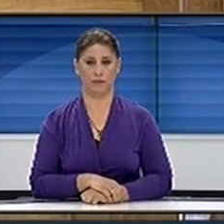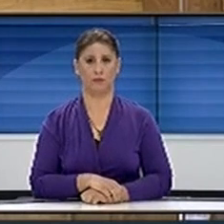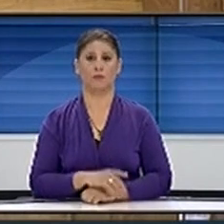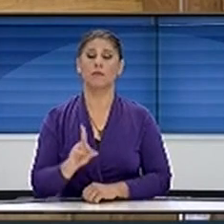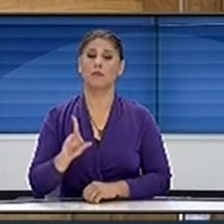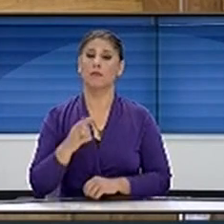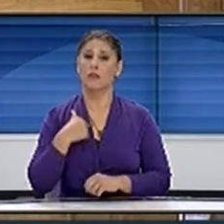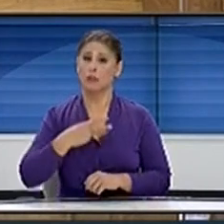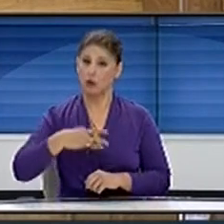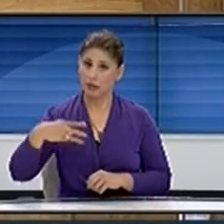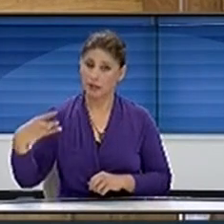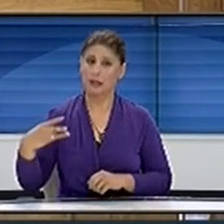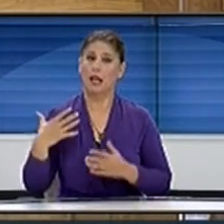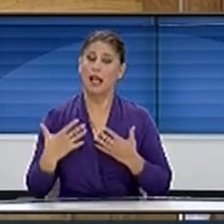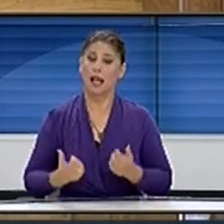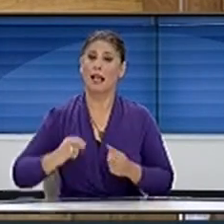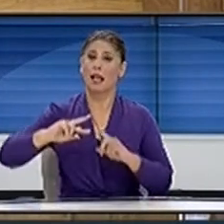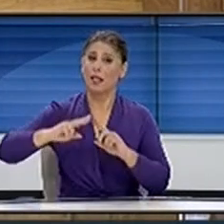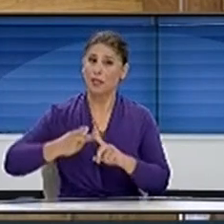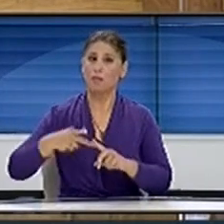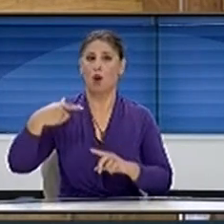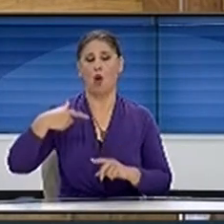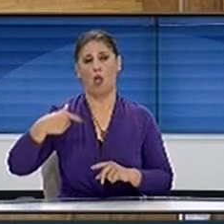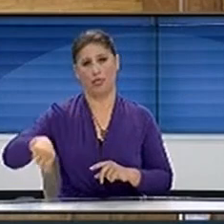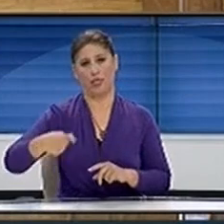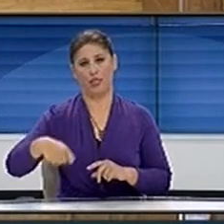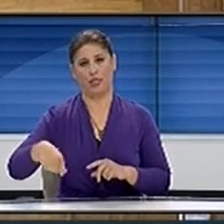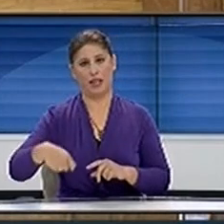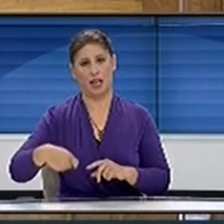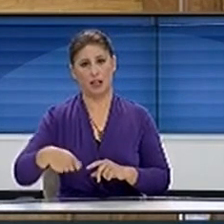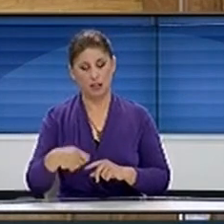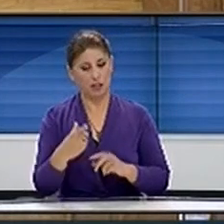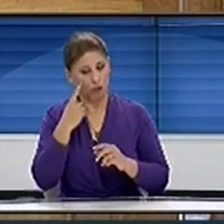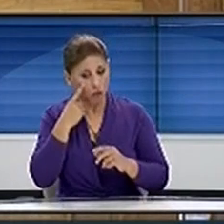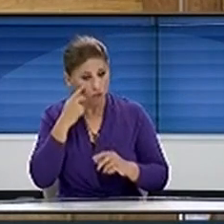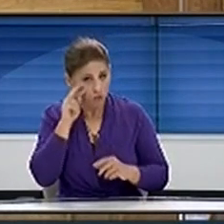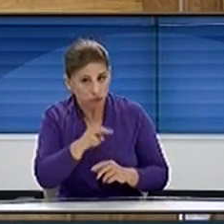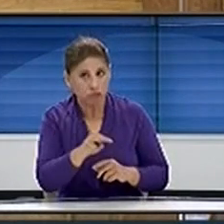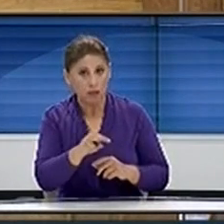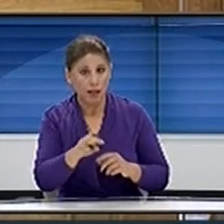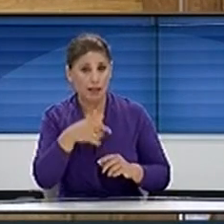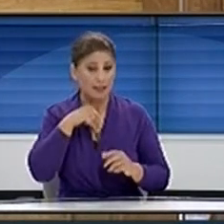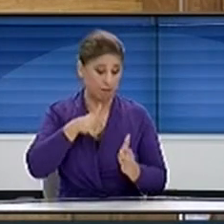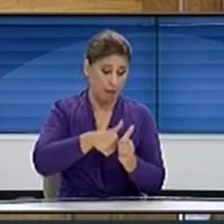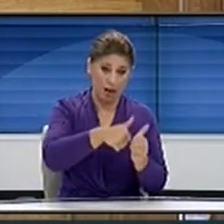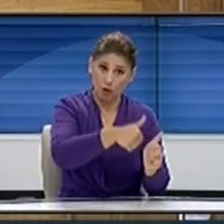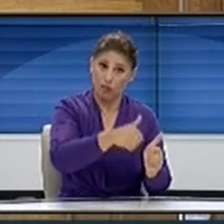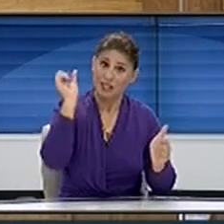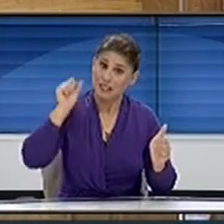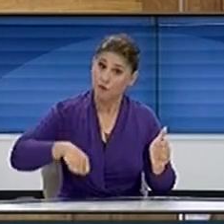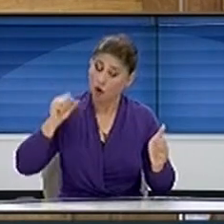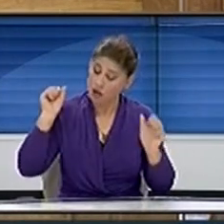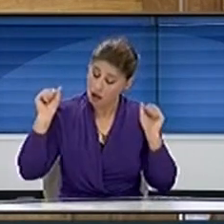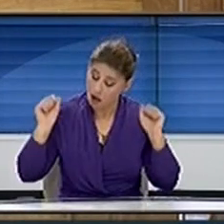ρύθμιση του ΣΥΡΙΖΑ, θέτοντας διπλό δικαστικό φίλτρο στις επισυνδέσεις, συμφώνησε αμέσως